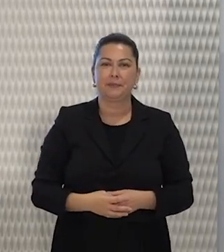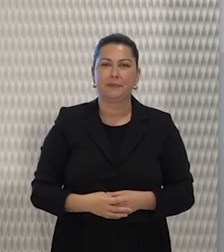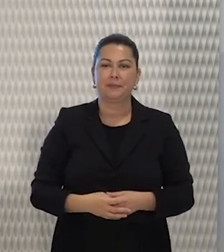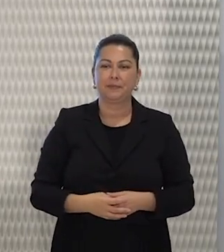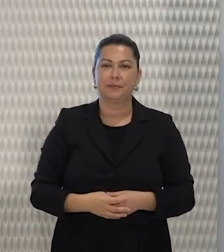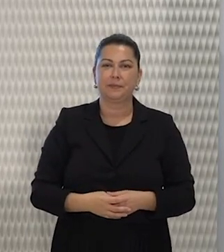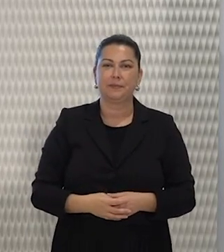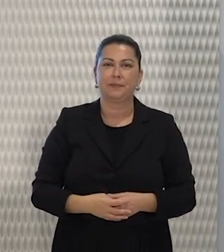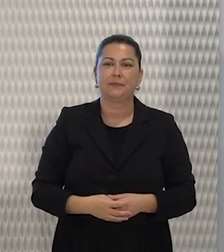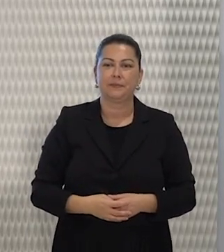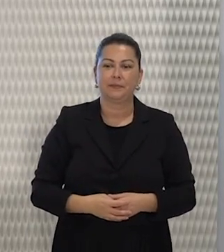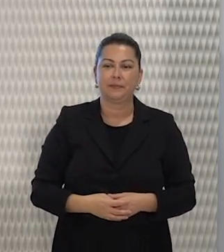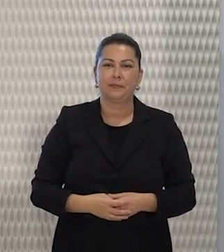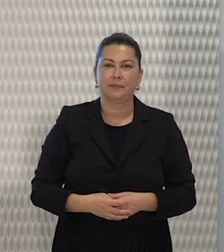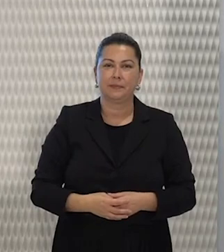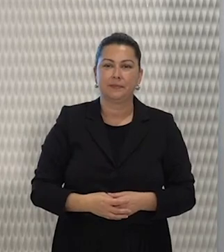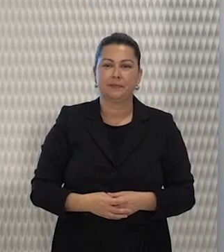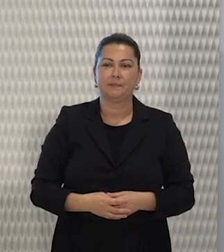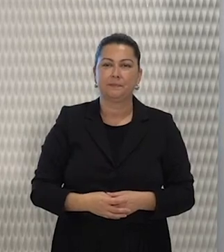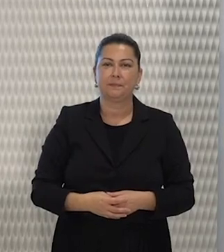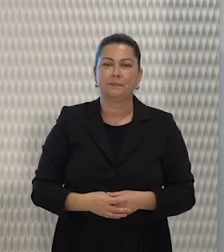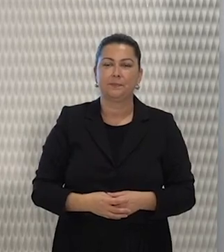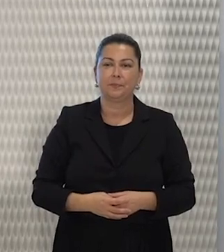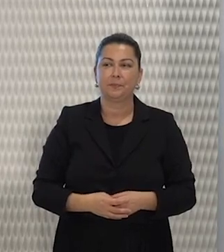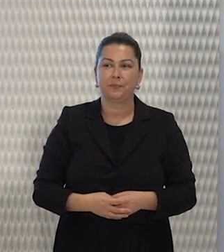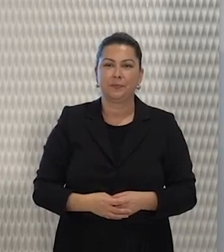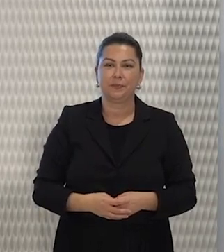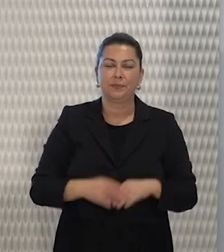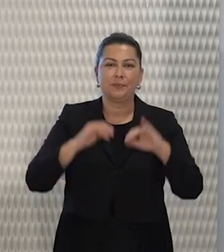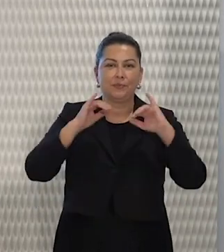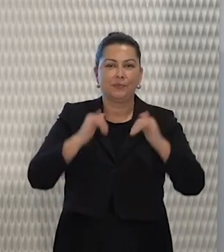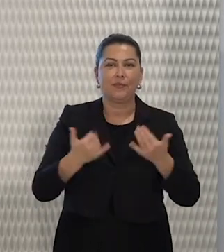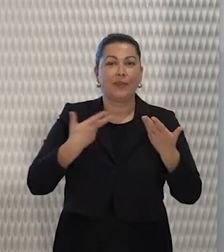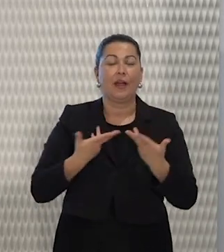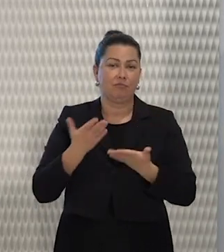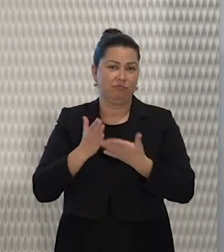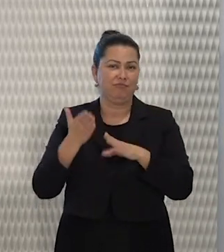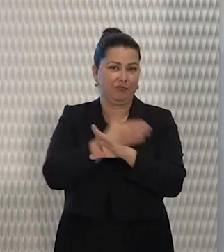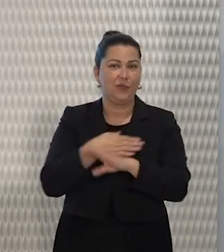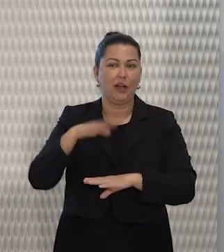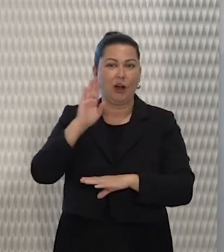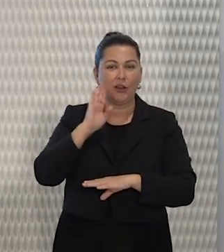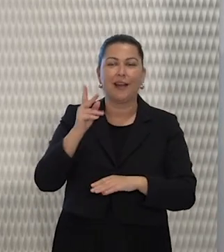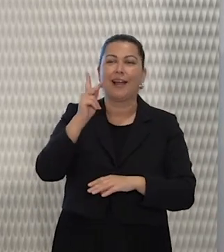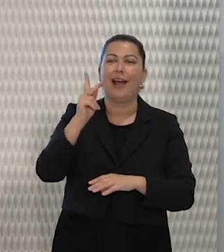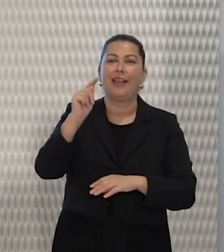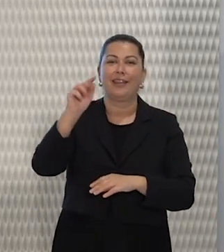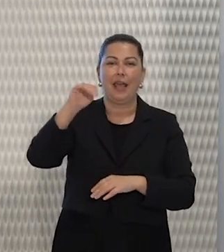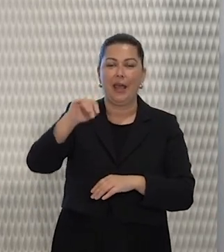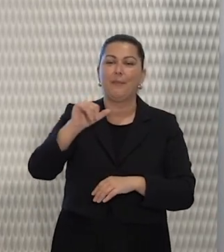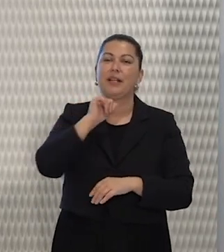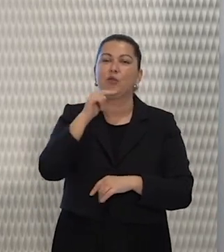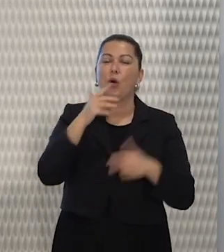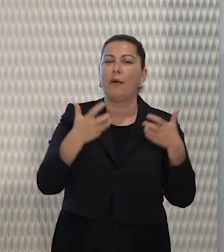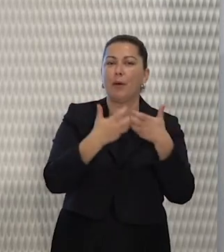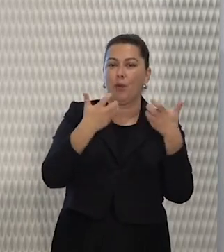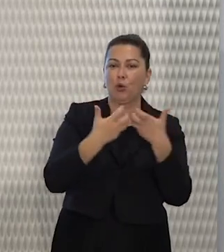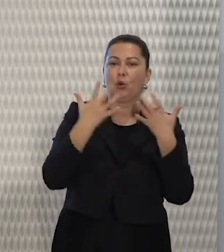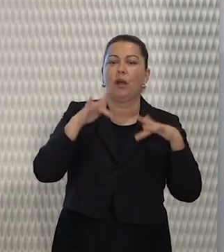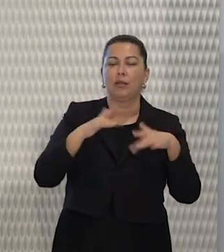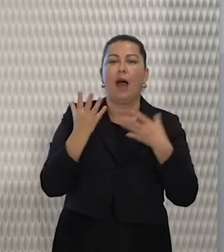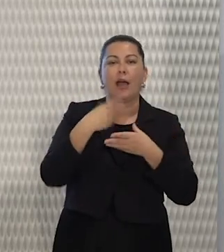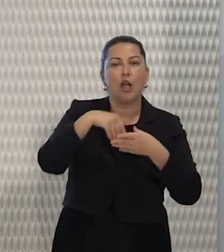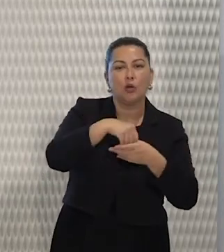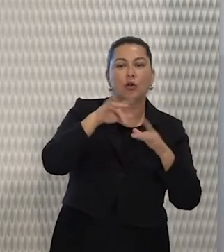Danke, Andreas. Wir haben jetzt gehört, offensichtlich lebt KTM die Inklusion nicht nur aufgrund der Produkte, aber auch von